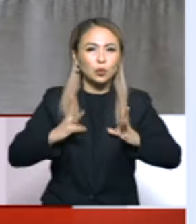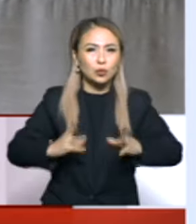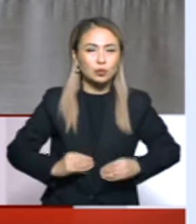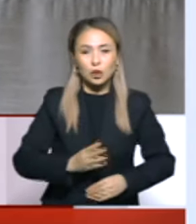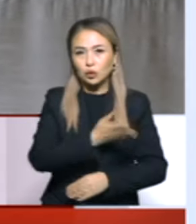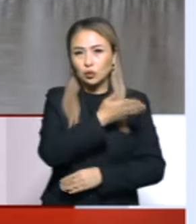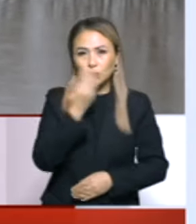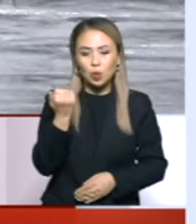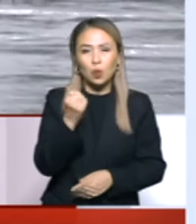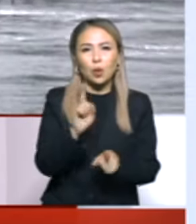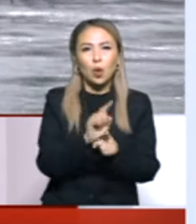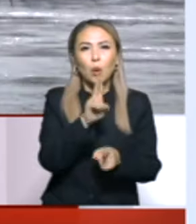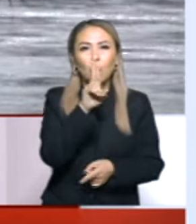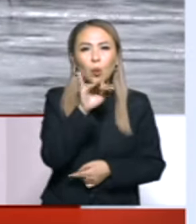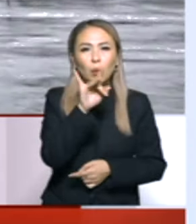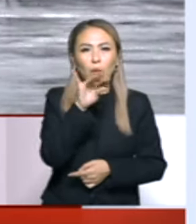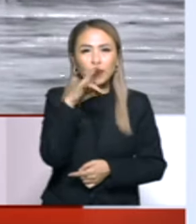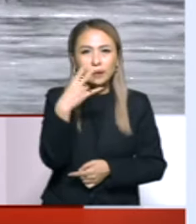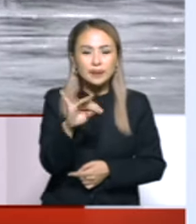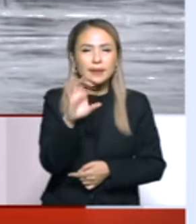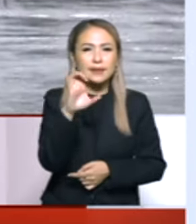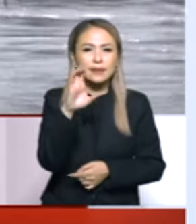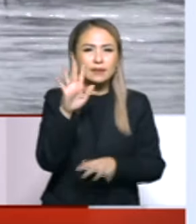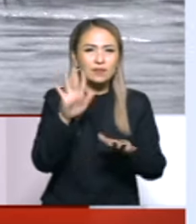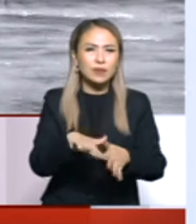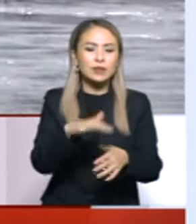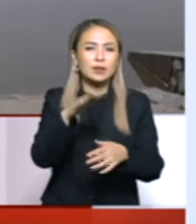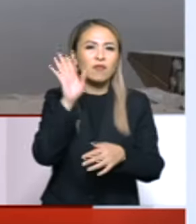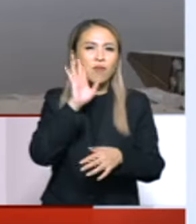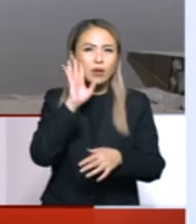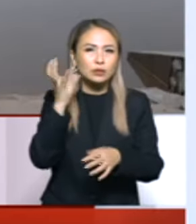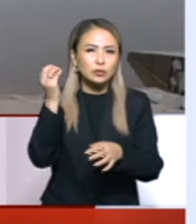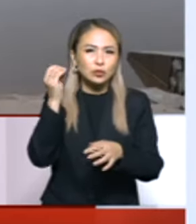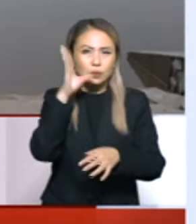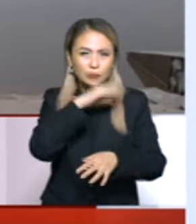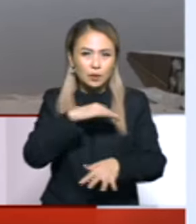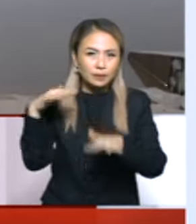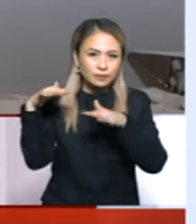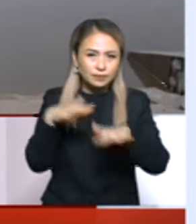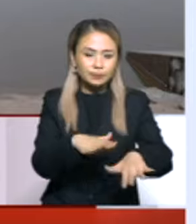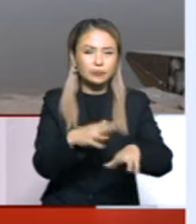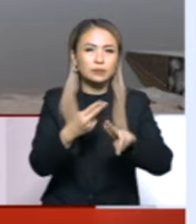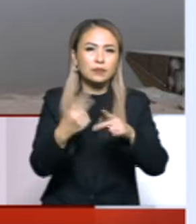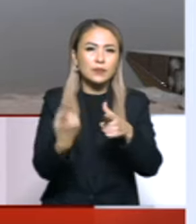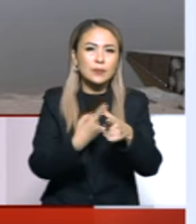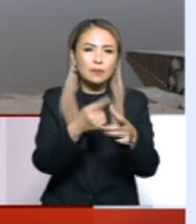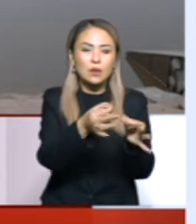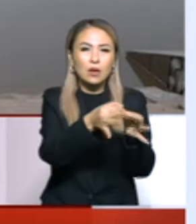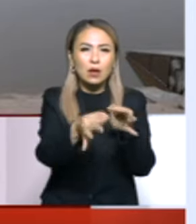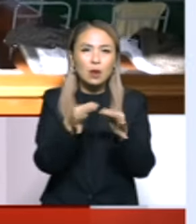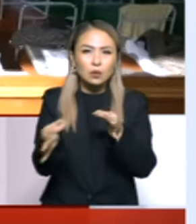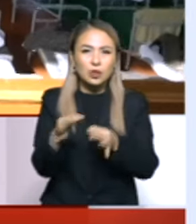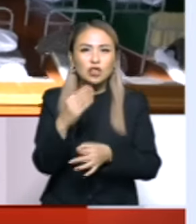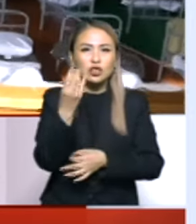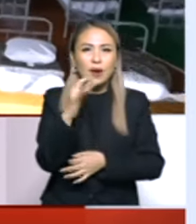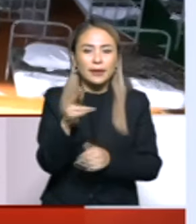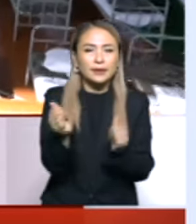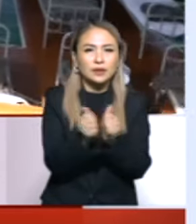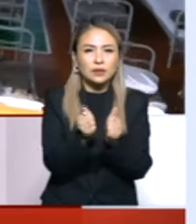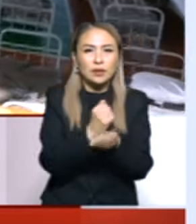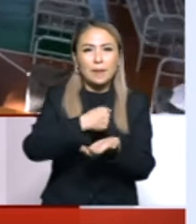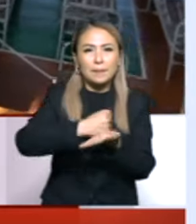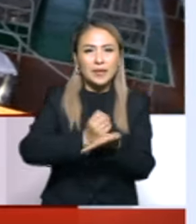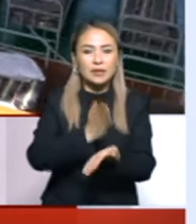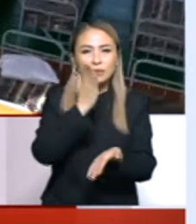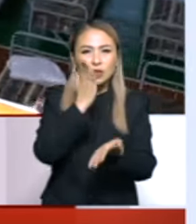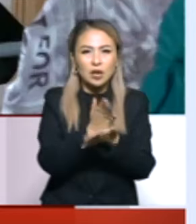Оған қоса Курини, Старица және Коминтерн аудандарына нөпір су келуі мүмкін. Сондықтан аталған аудандардағы жайықтың жағасы бекітіліп